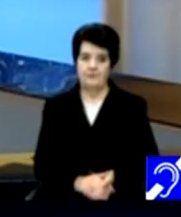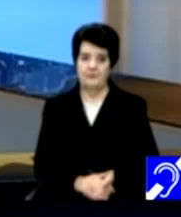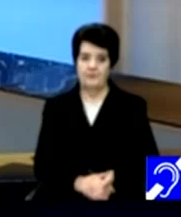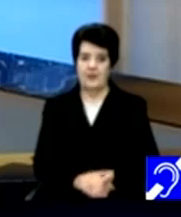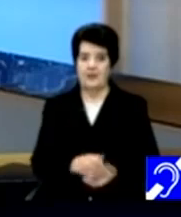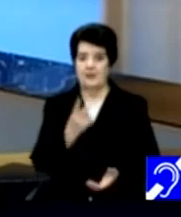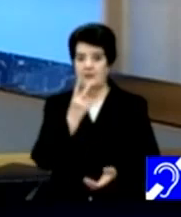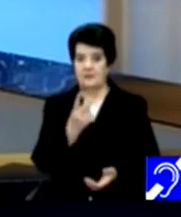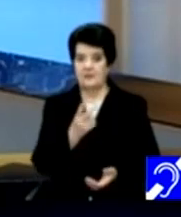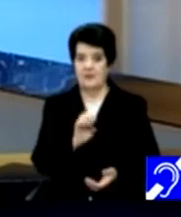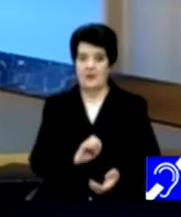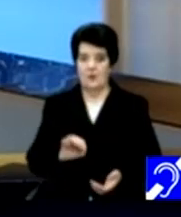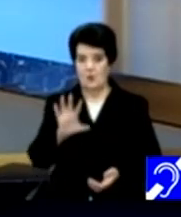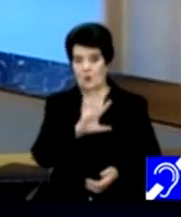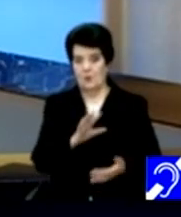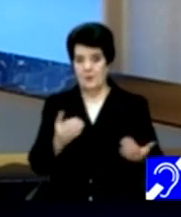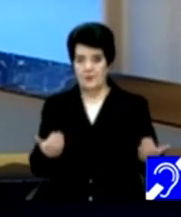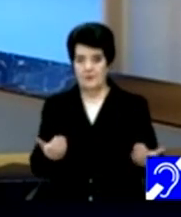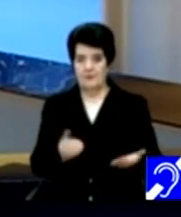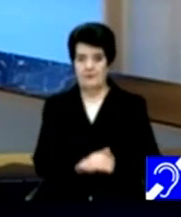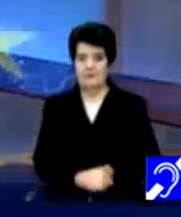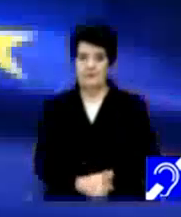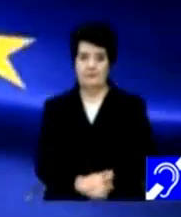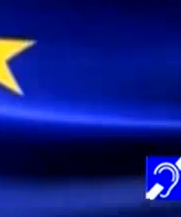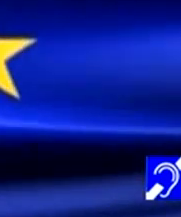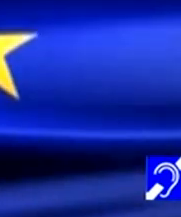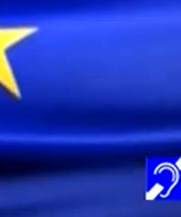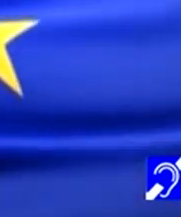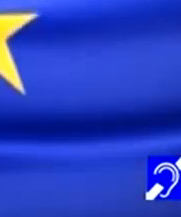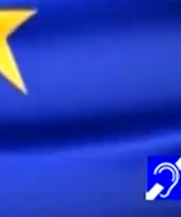Să urmărim acum rubrica Europa Astăzi.